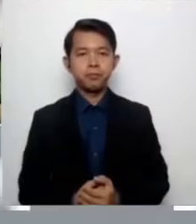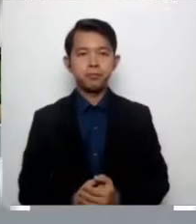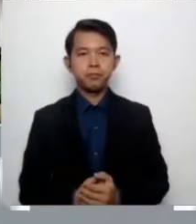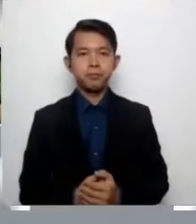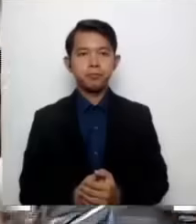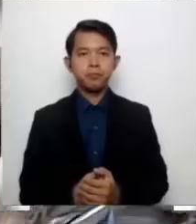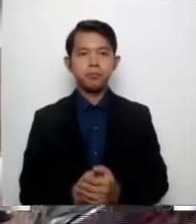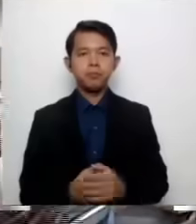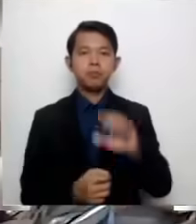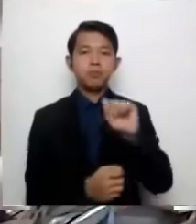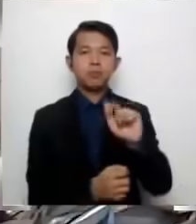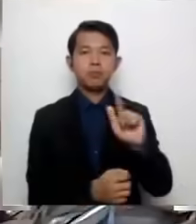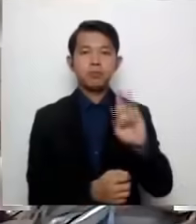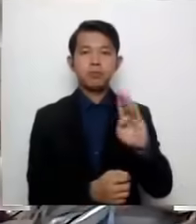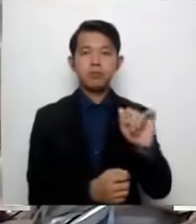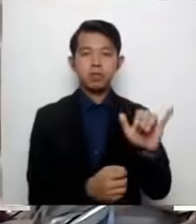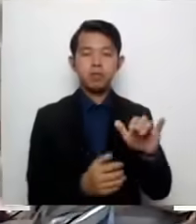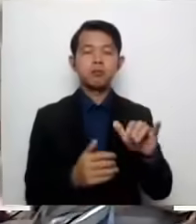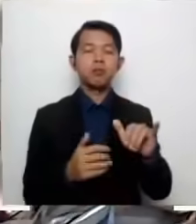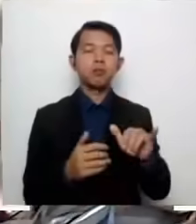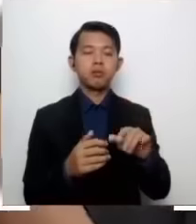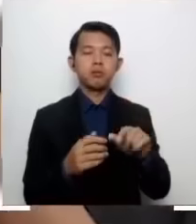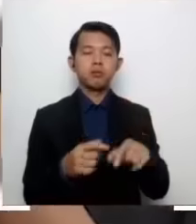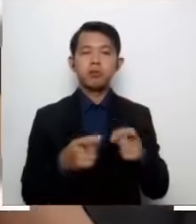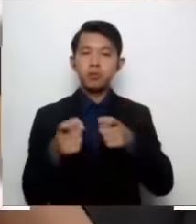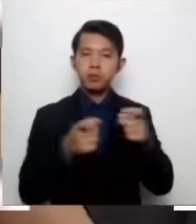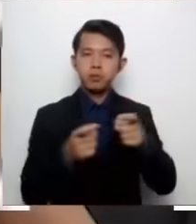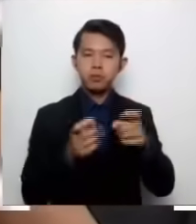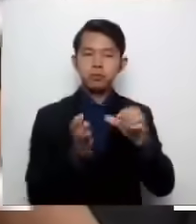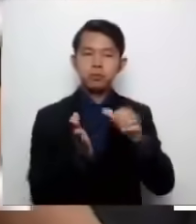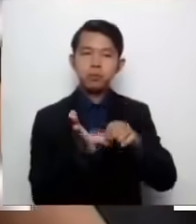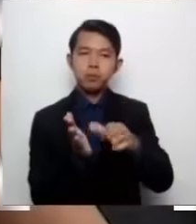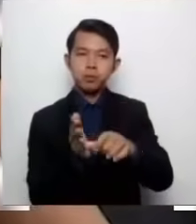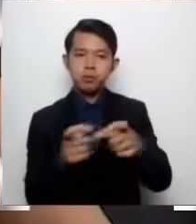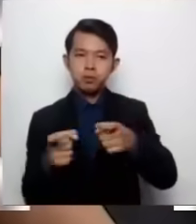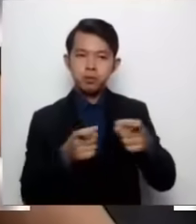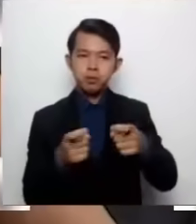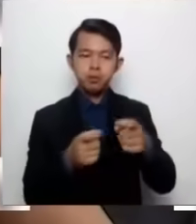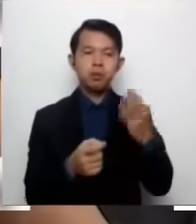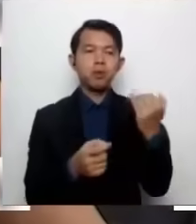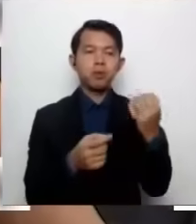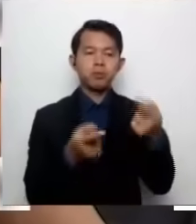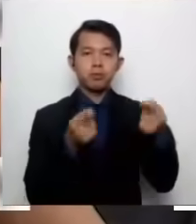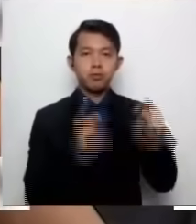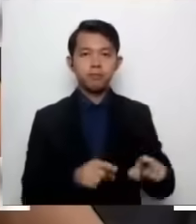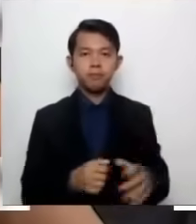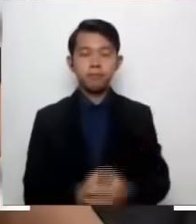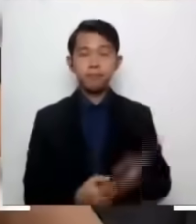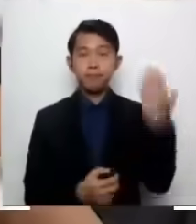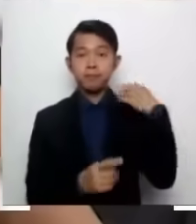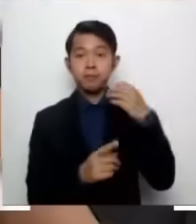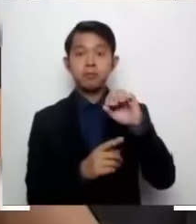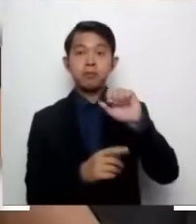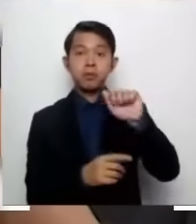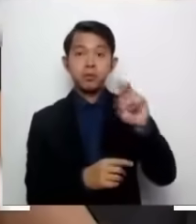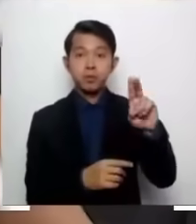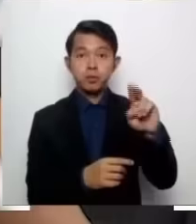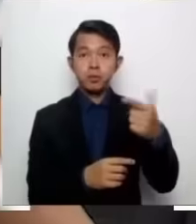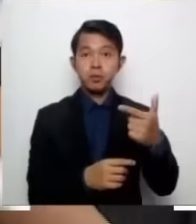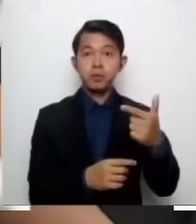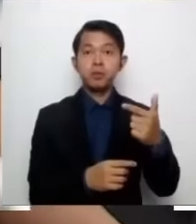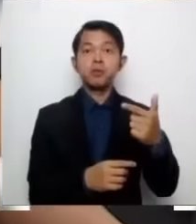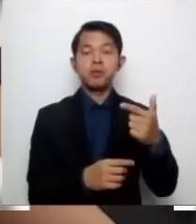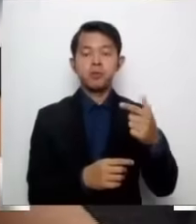Comelec control gaya ng Negros Oriental dahil nga sa pangyayari noong Agosto na kung saan may nagbuwis ng buhay na isang